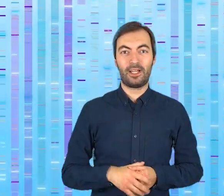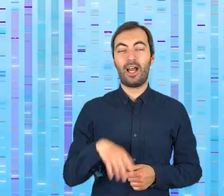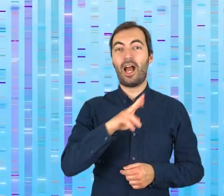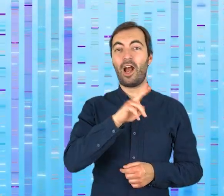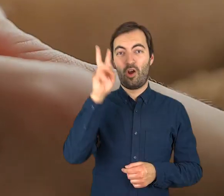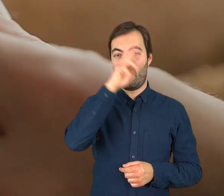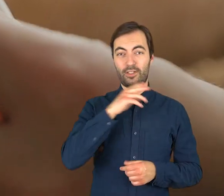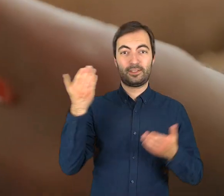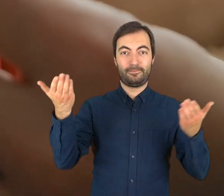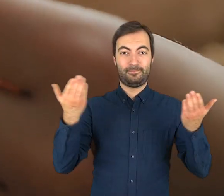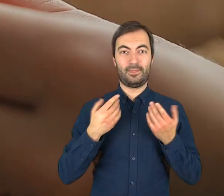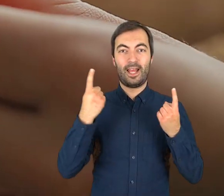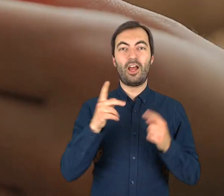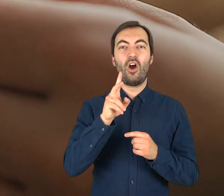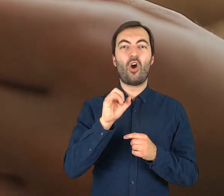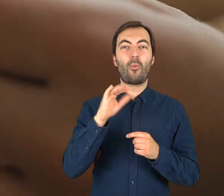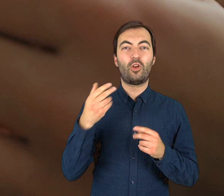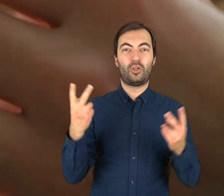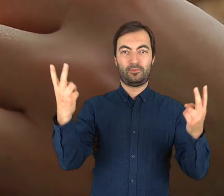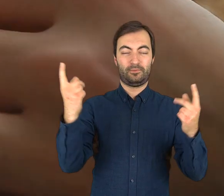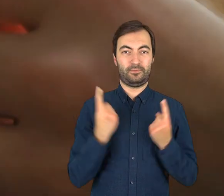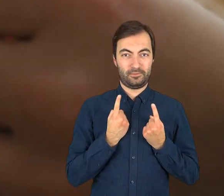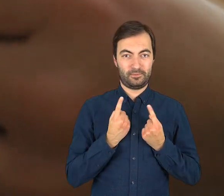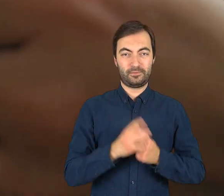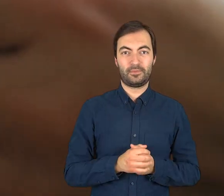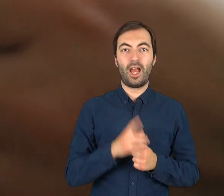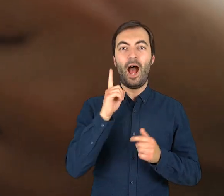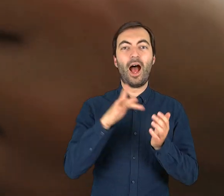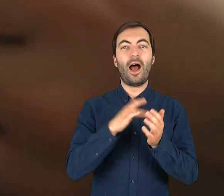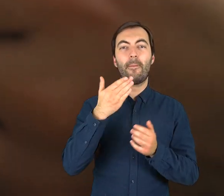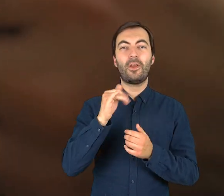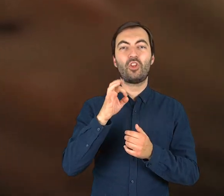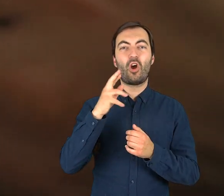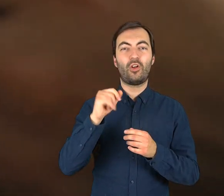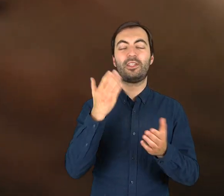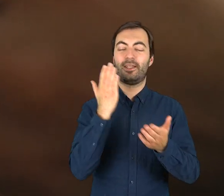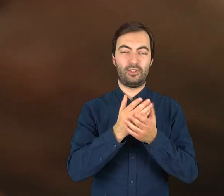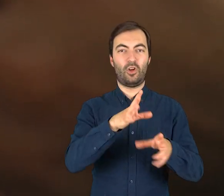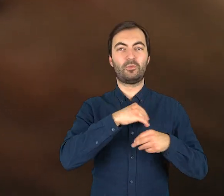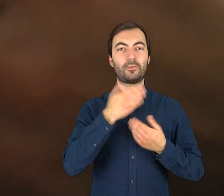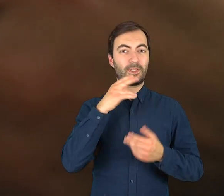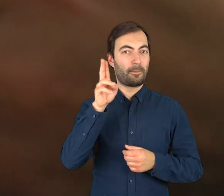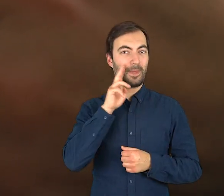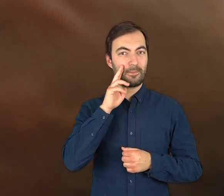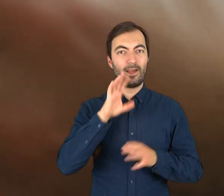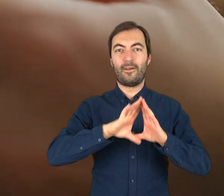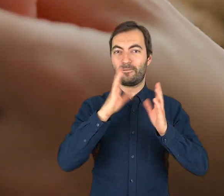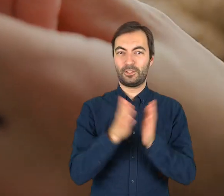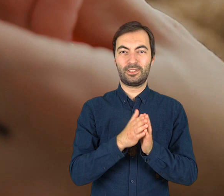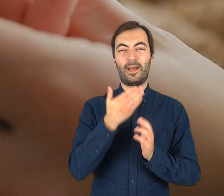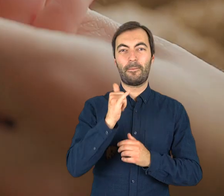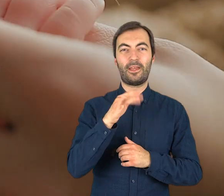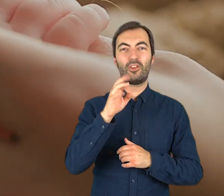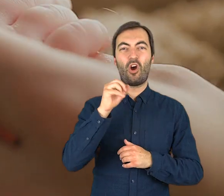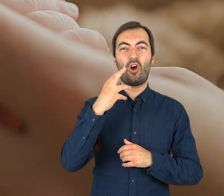z każdej pary. Natomiast mitochondrialne DNA dziedziczymy wyłącznie po mamie, bo wszystkie mitochondria, jakie działają w naszych komórkach, pochodzą